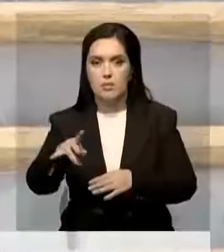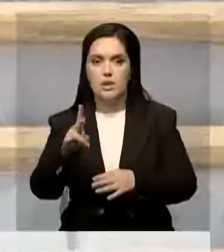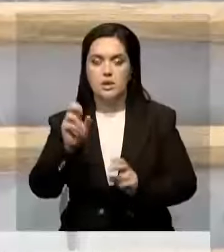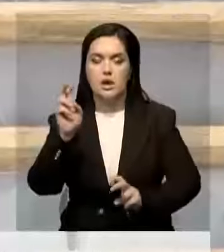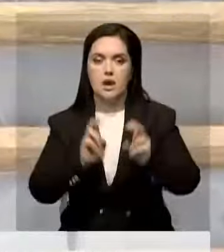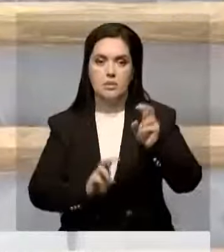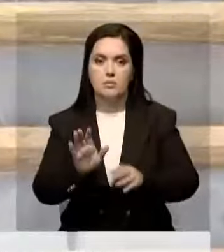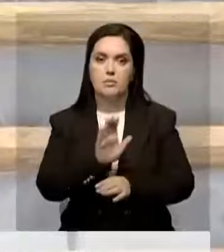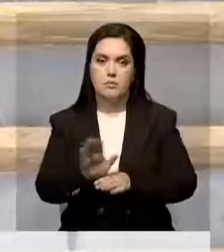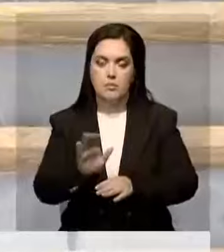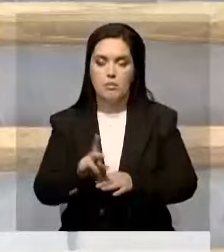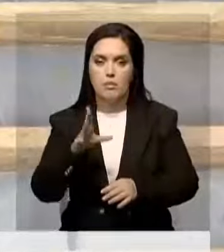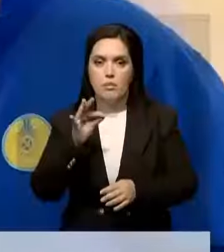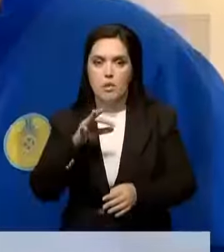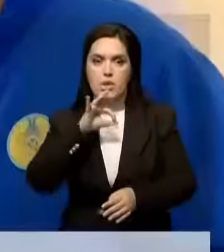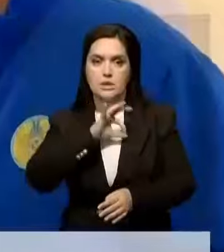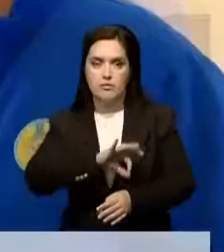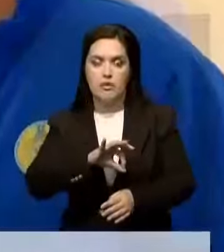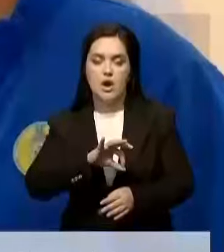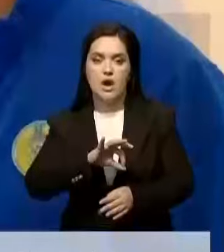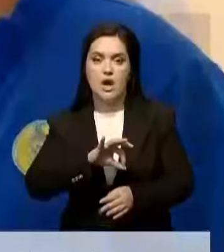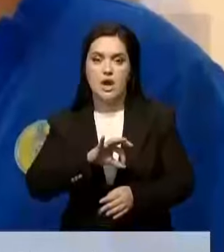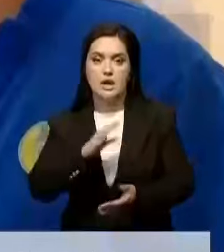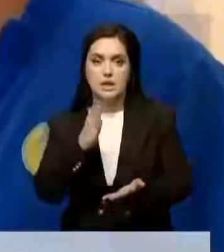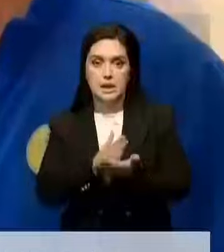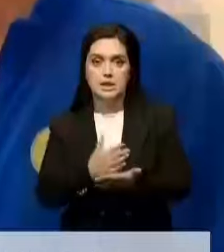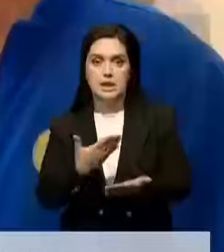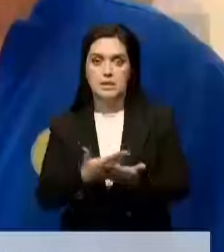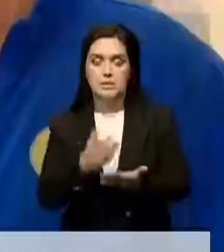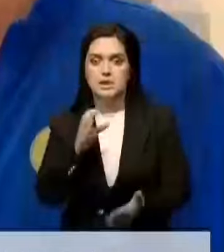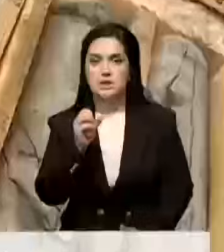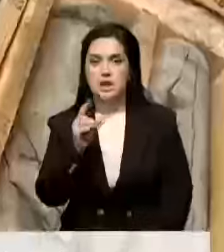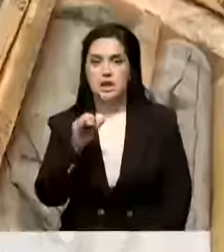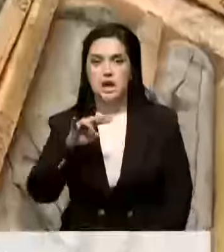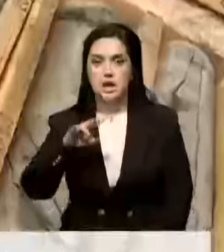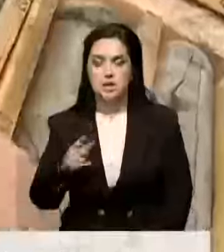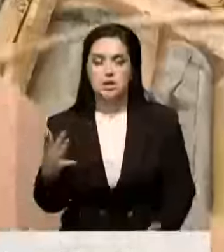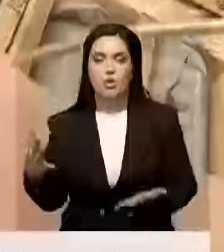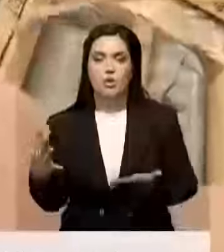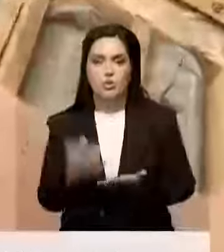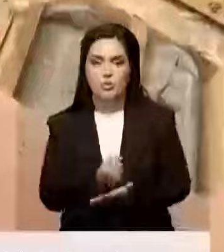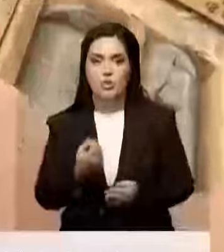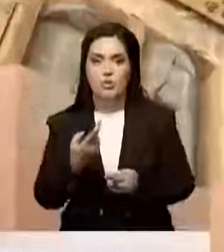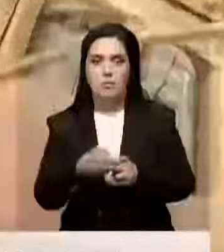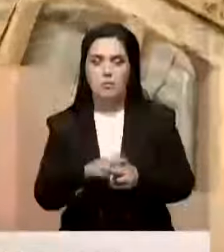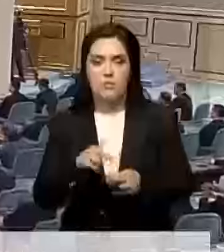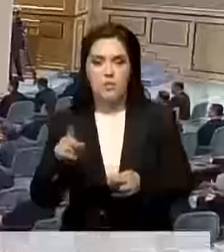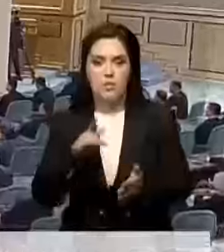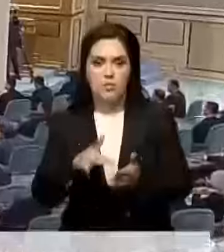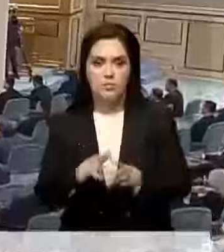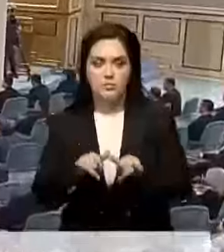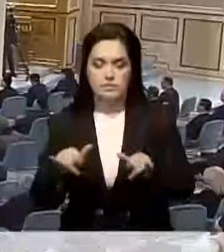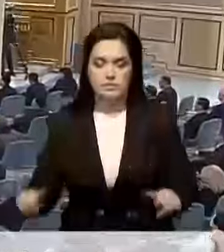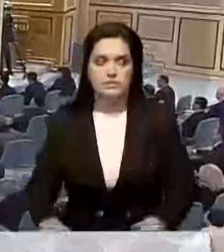производственные проекты по освоению высоких переделов. Уже есть пример. Сарань, которому даже удалось выйти из категории моногородов.